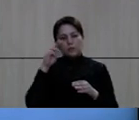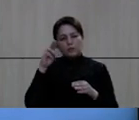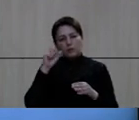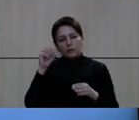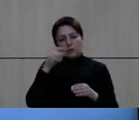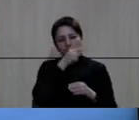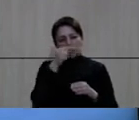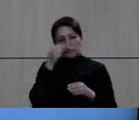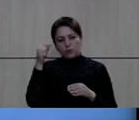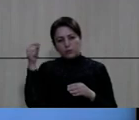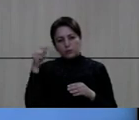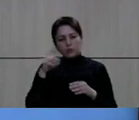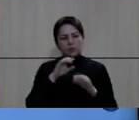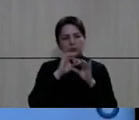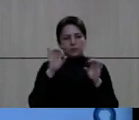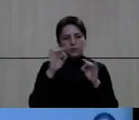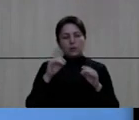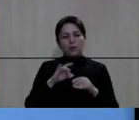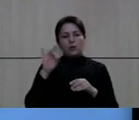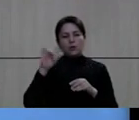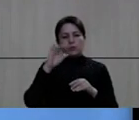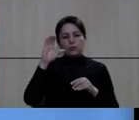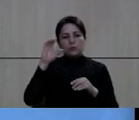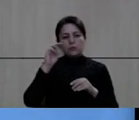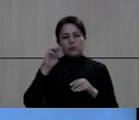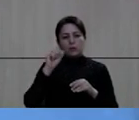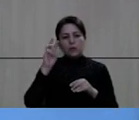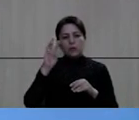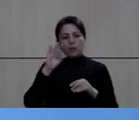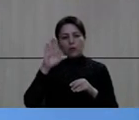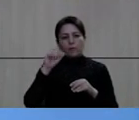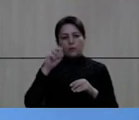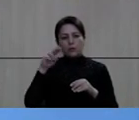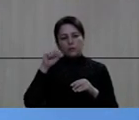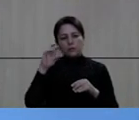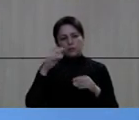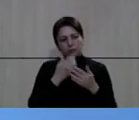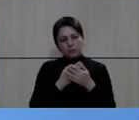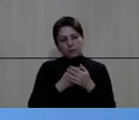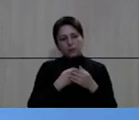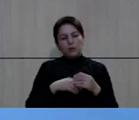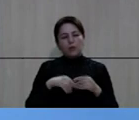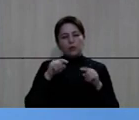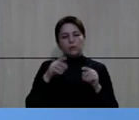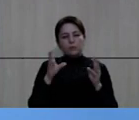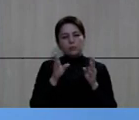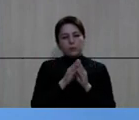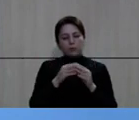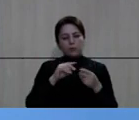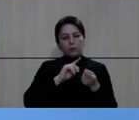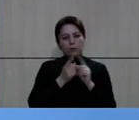izohlanishi. Siz Rustamovadan kimdan so'ziga e'tibor qarating. Ushbu birikmani